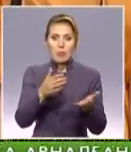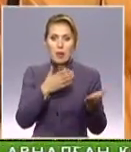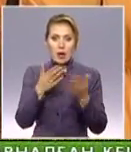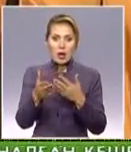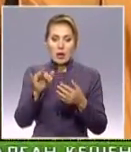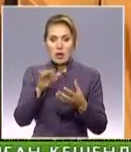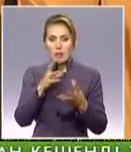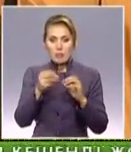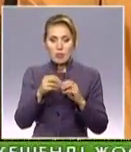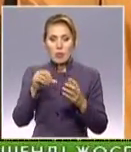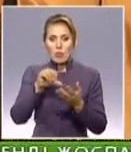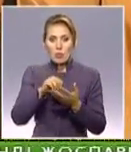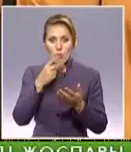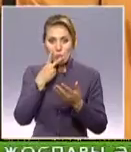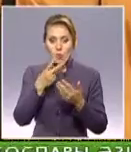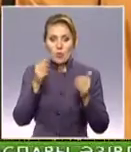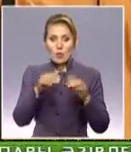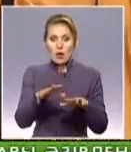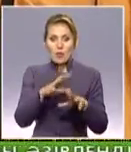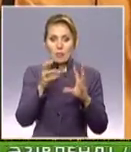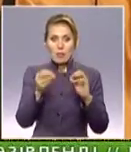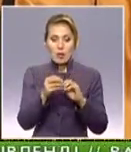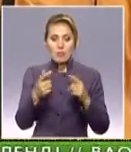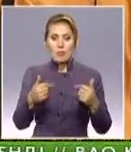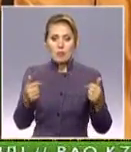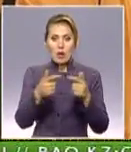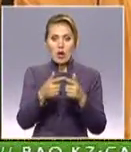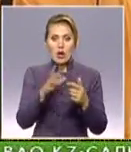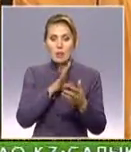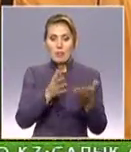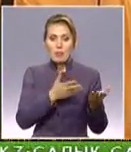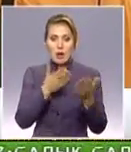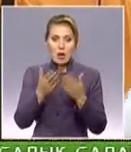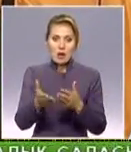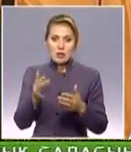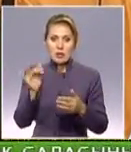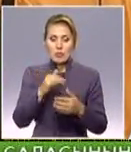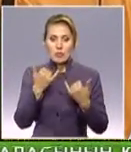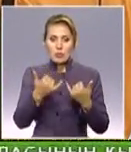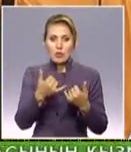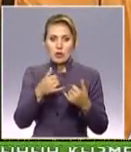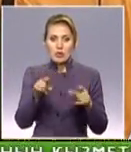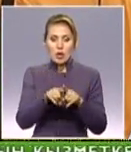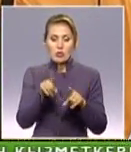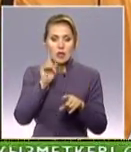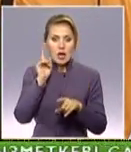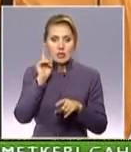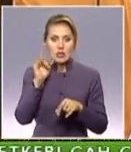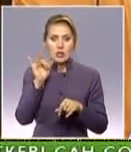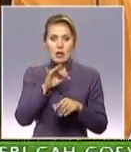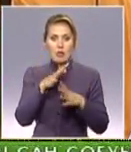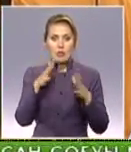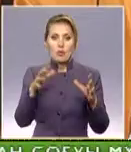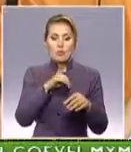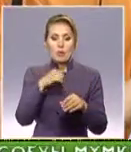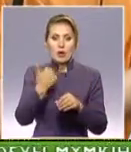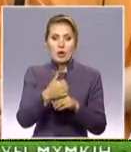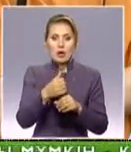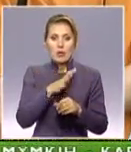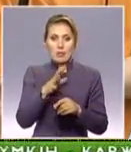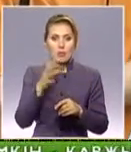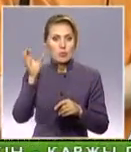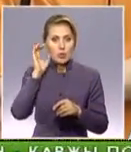Осында келіп өнер көрсетуді шештік, себебі бізді ұйымдастырушылар шақырған болатын. Бүгінгі біз сияқты жастар үшін ең басты қолдау